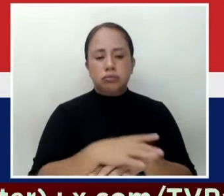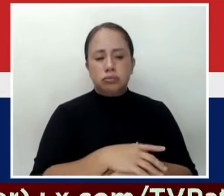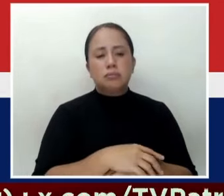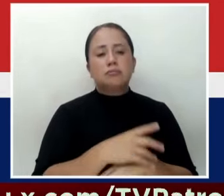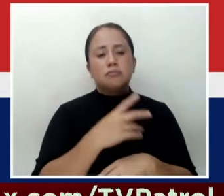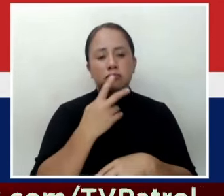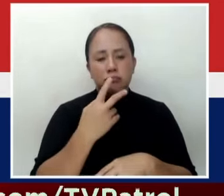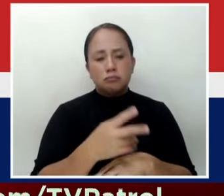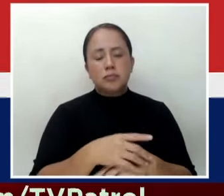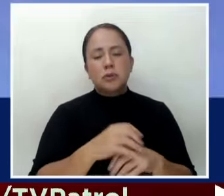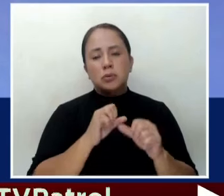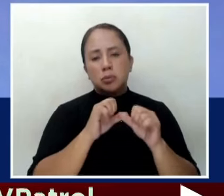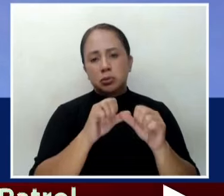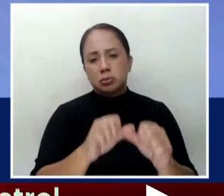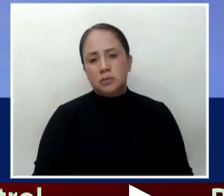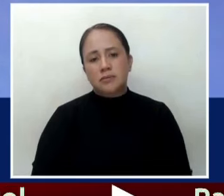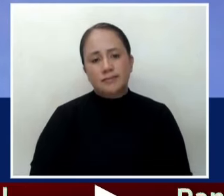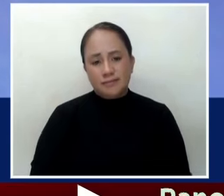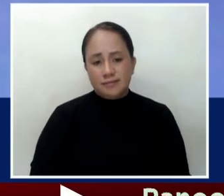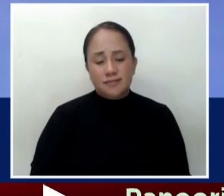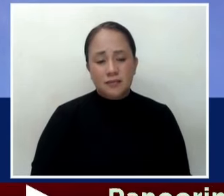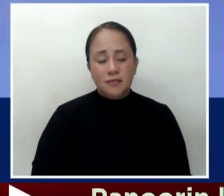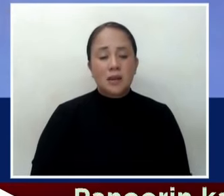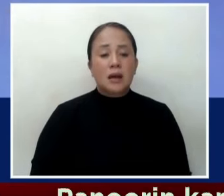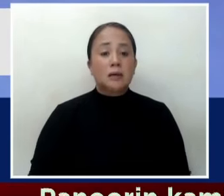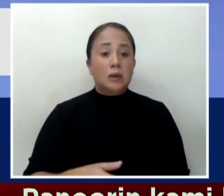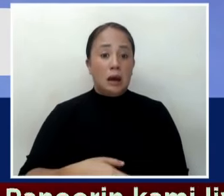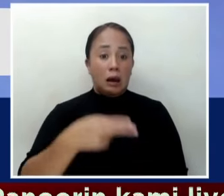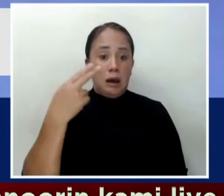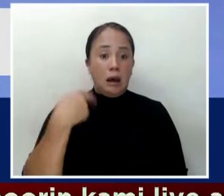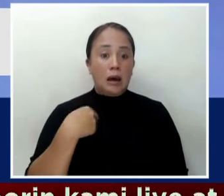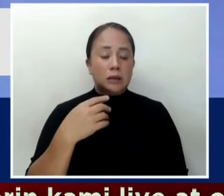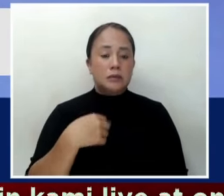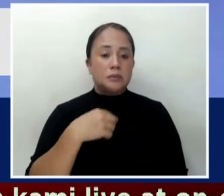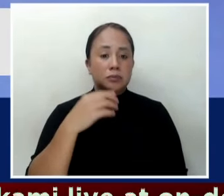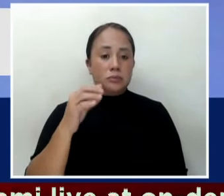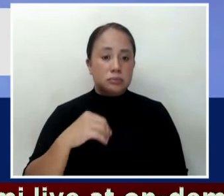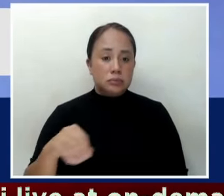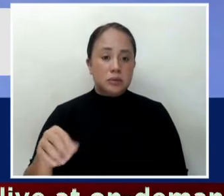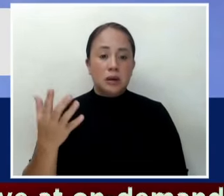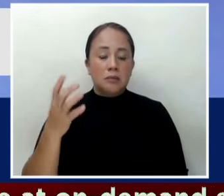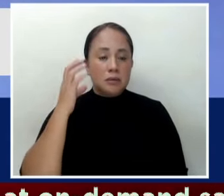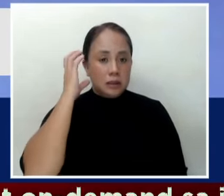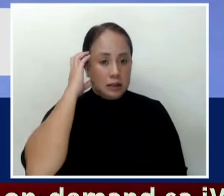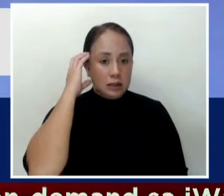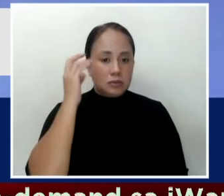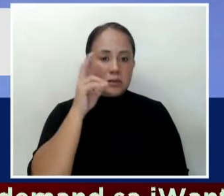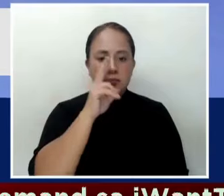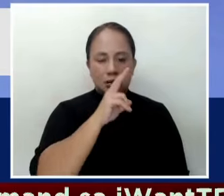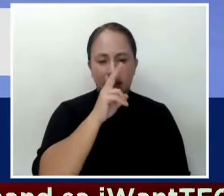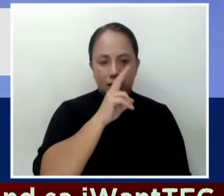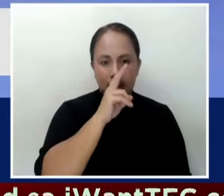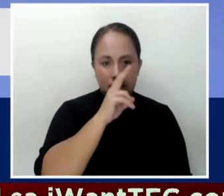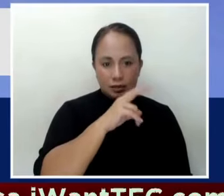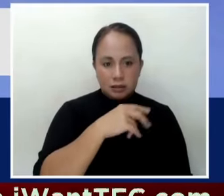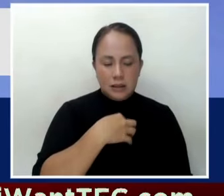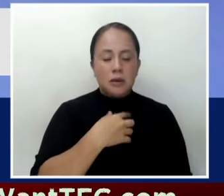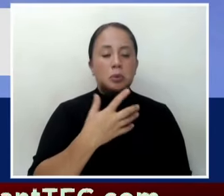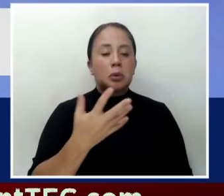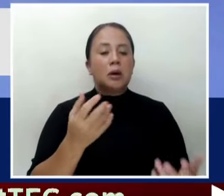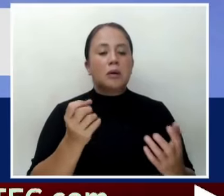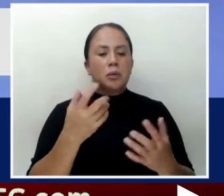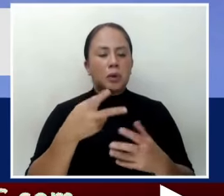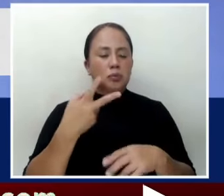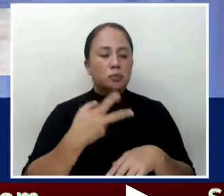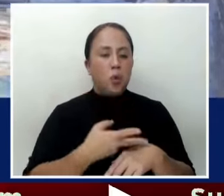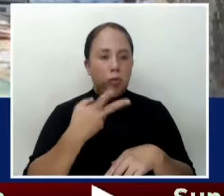inflation, it lingers. Pinakamalaki ang itinaas ng antas ng gutom sa Mindanao at Visayas, kung saan halos dumoble